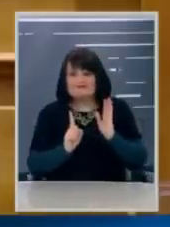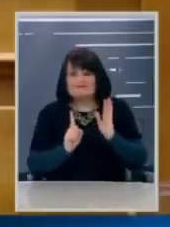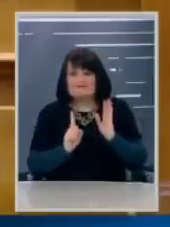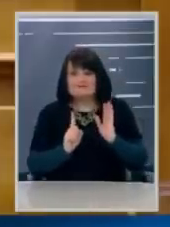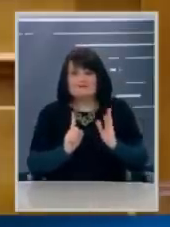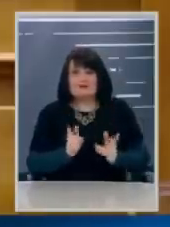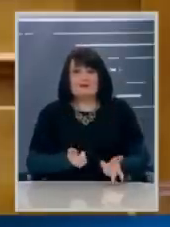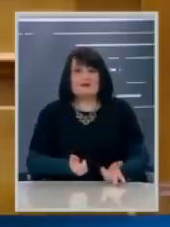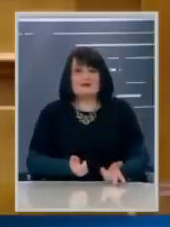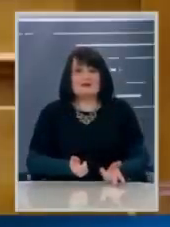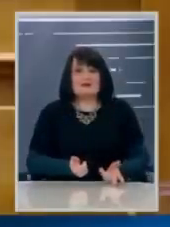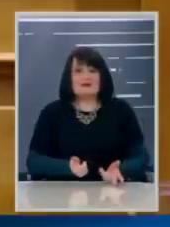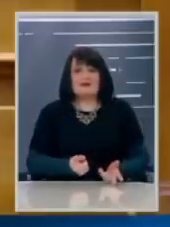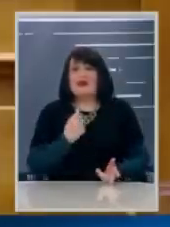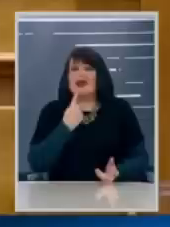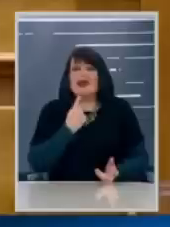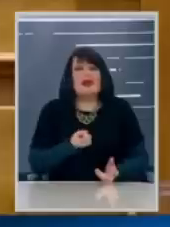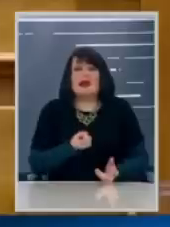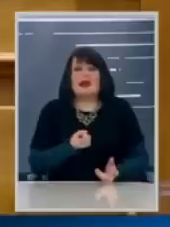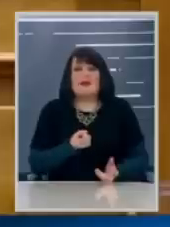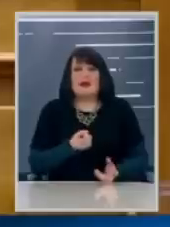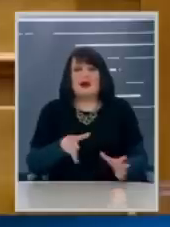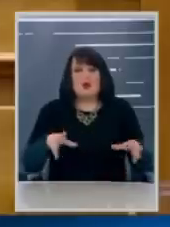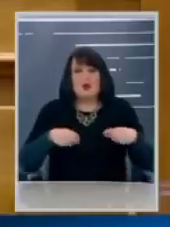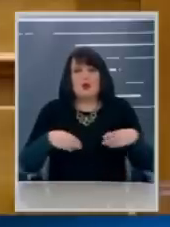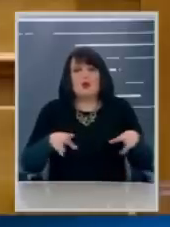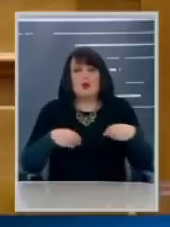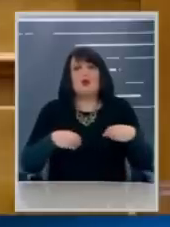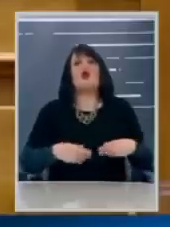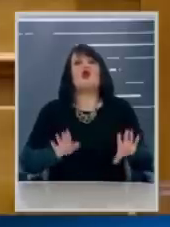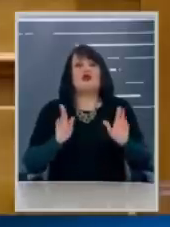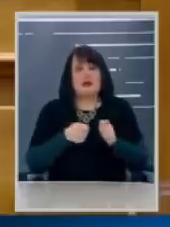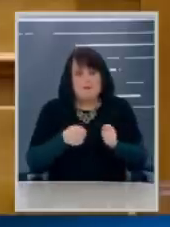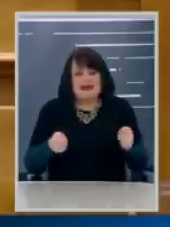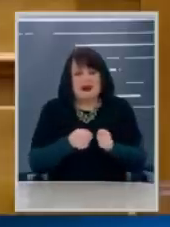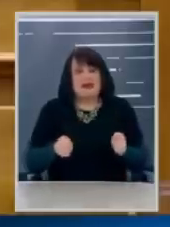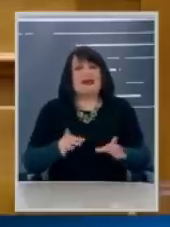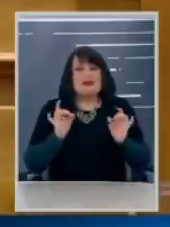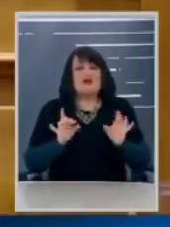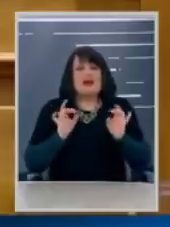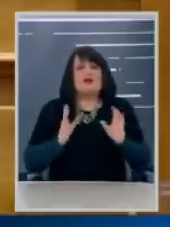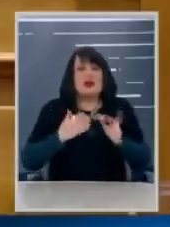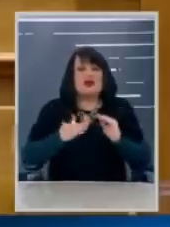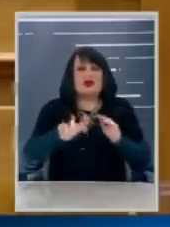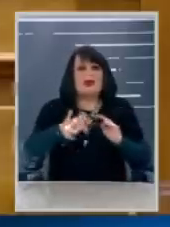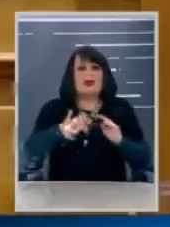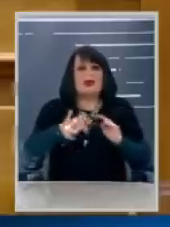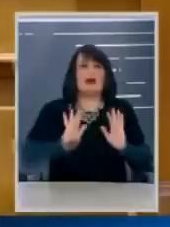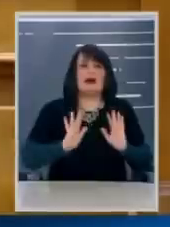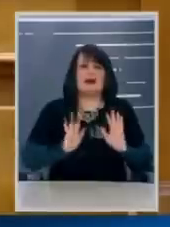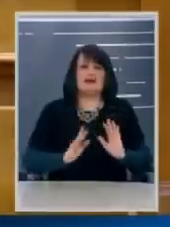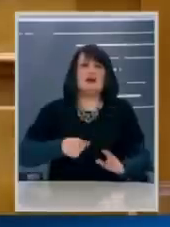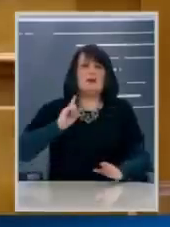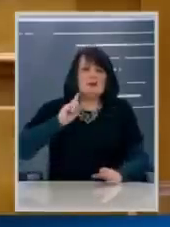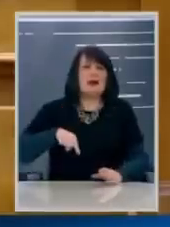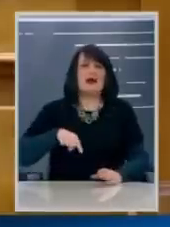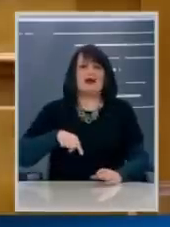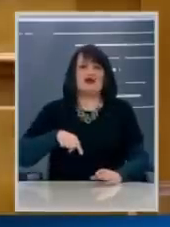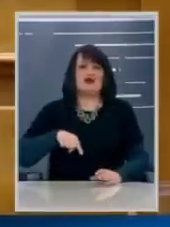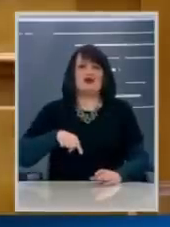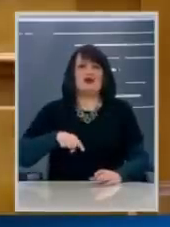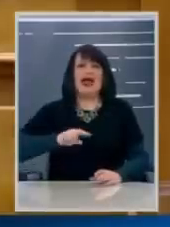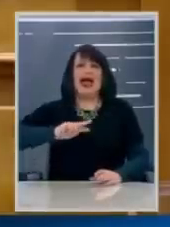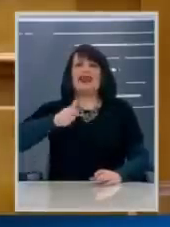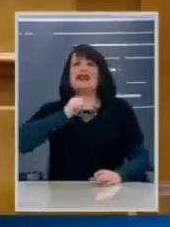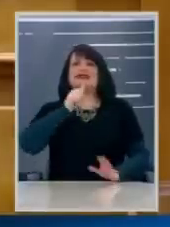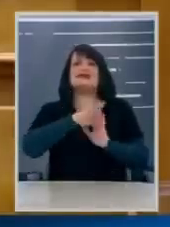ότι δεν δεχόμεθα περαιτέρω μέτρα, ούτε ένα ευρώ, διότι είναι και παράνομο, λέγανε, είναι και